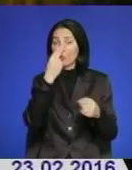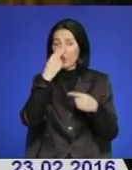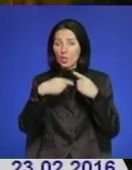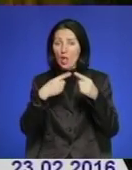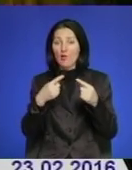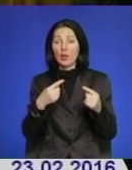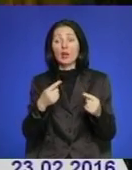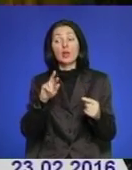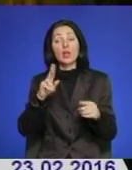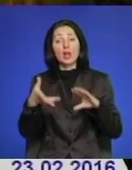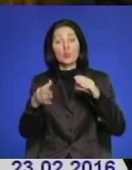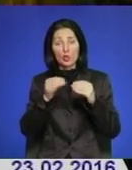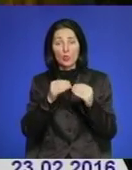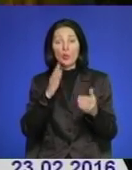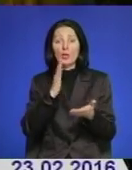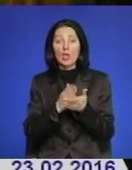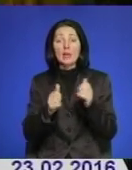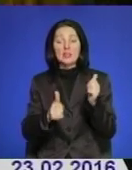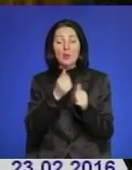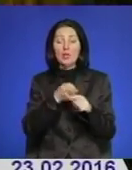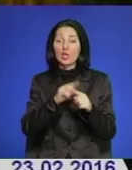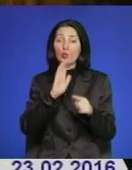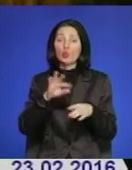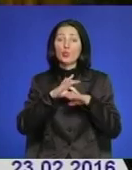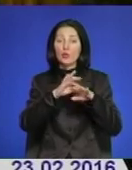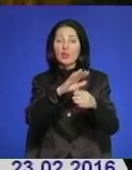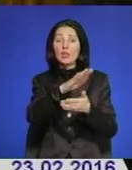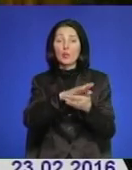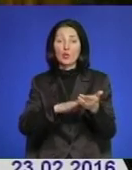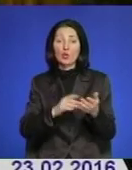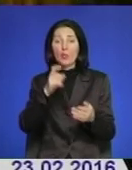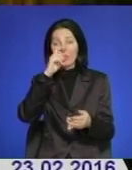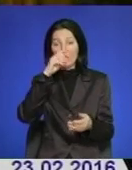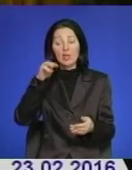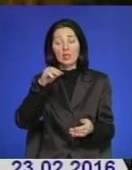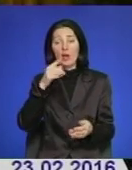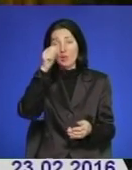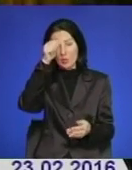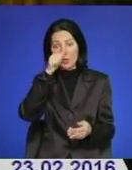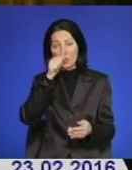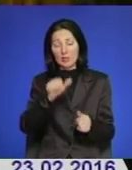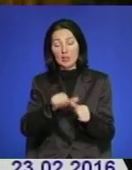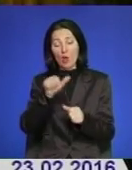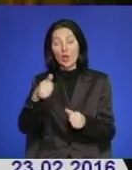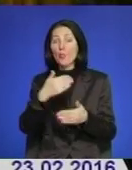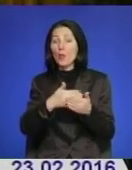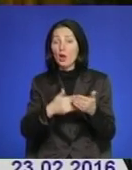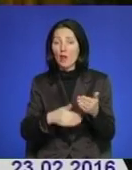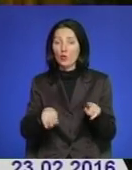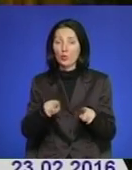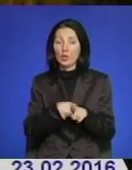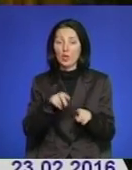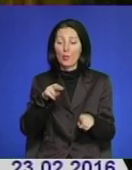підсумок виходить у нас такі от змагання, які будуть проведені протягом квітня-травня місяця за окремим графіком таким